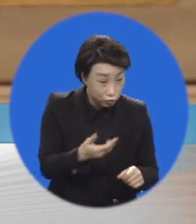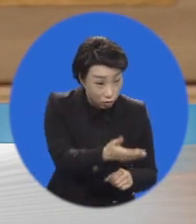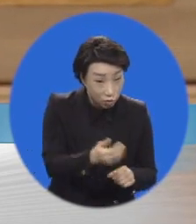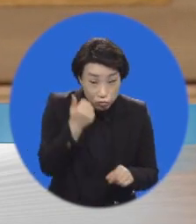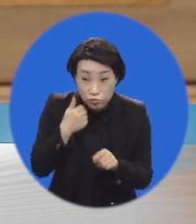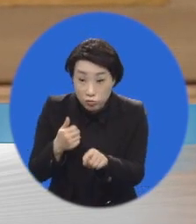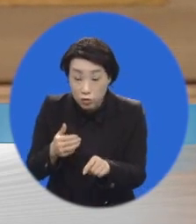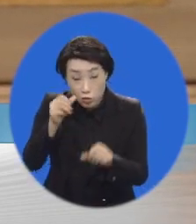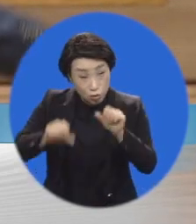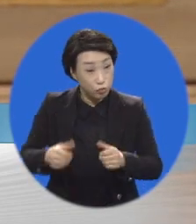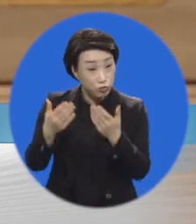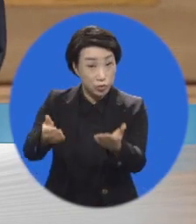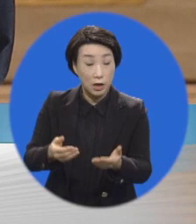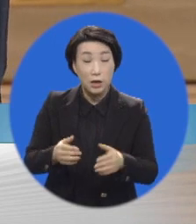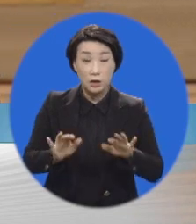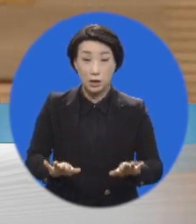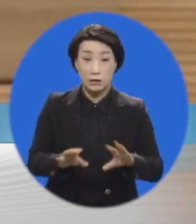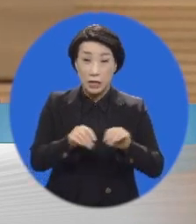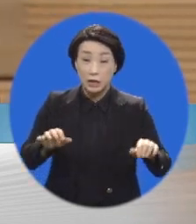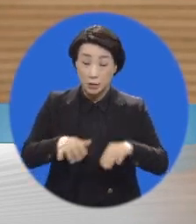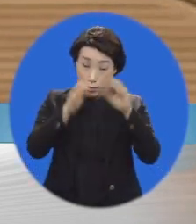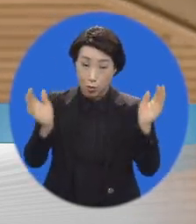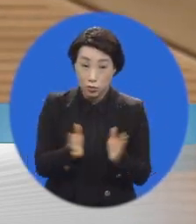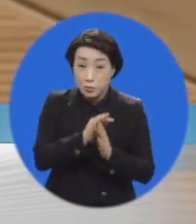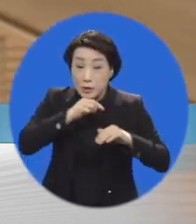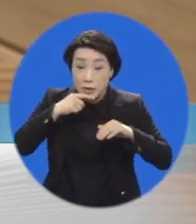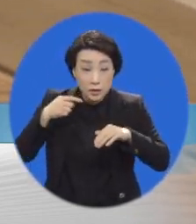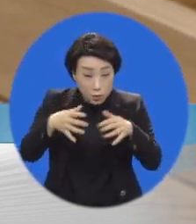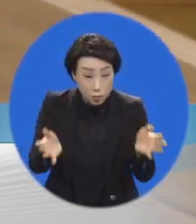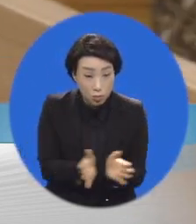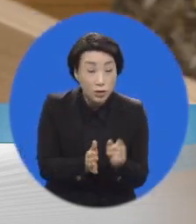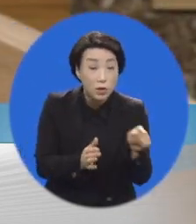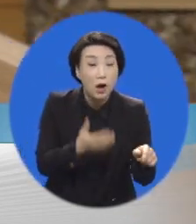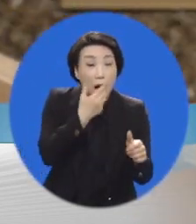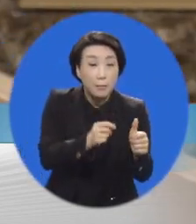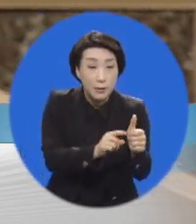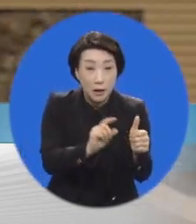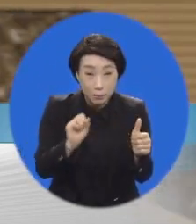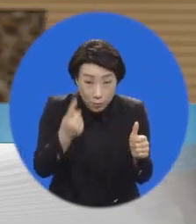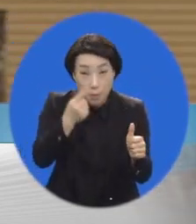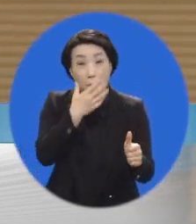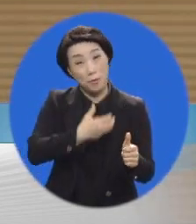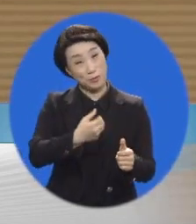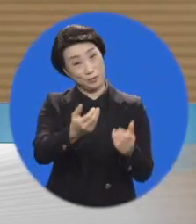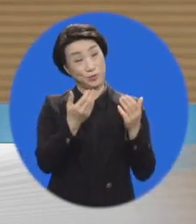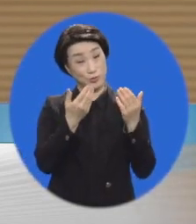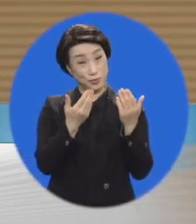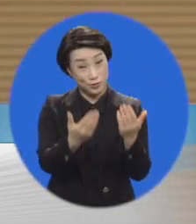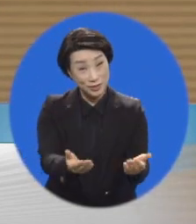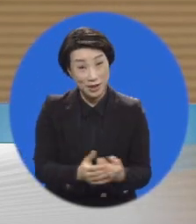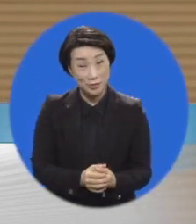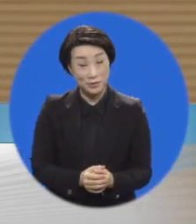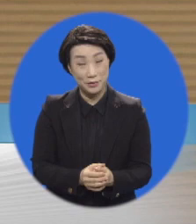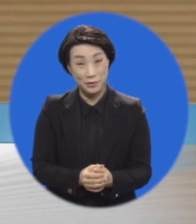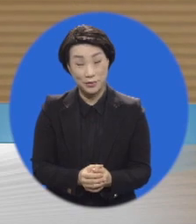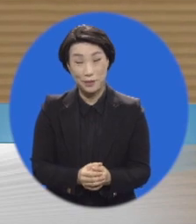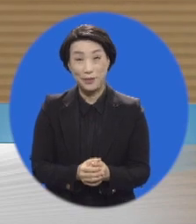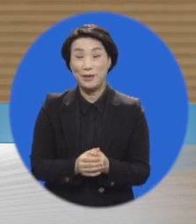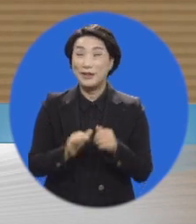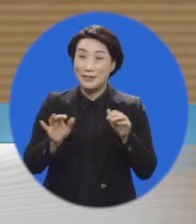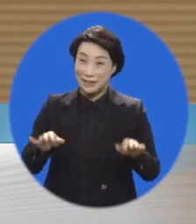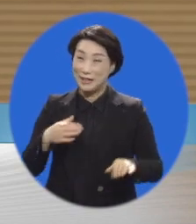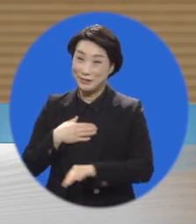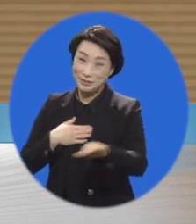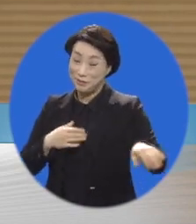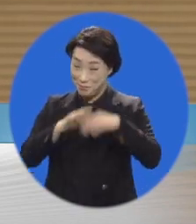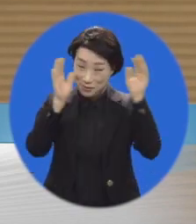땅의 모든 족속이 너를 인해서 복을 받을 것이니라 하더니 지금 우리